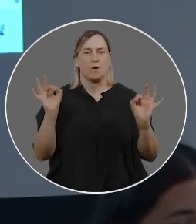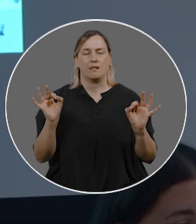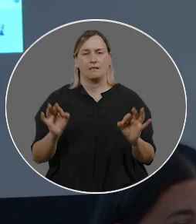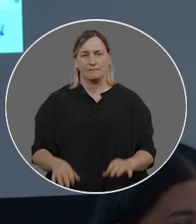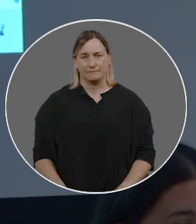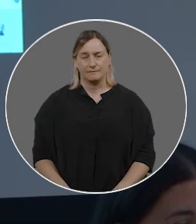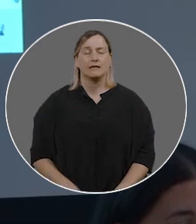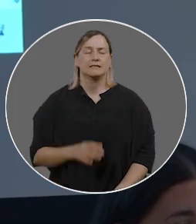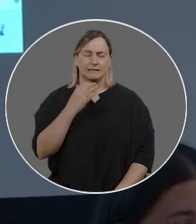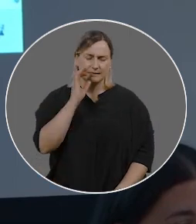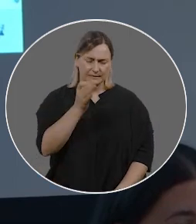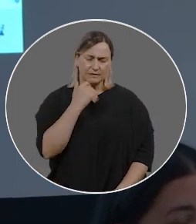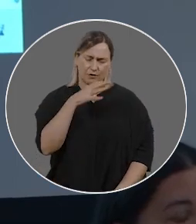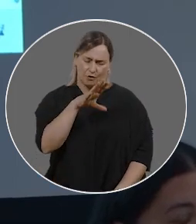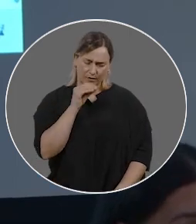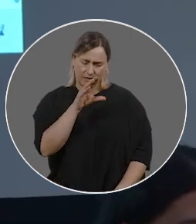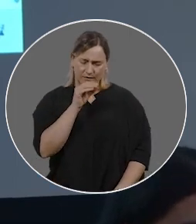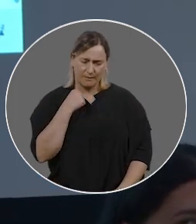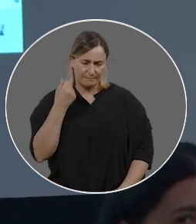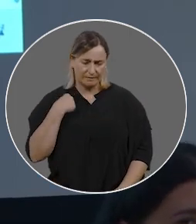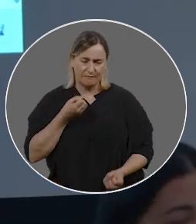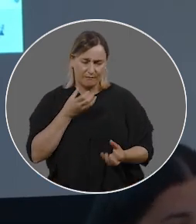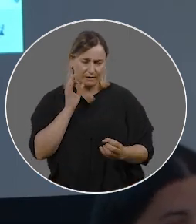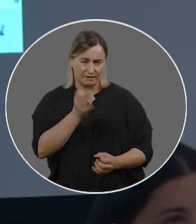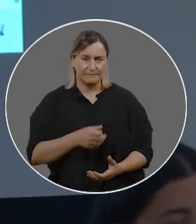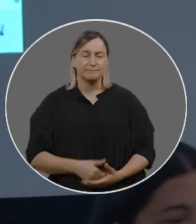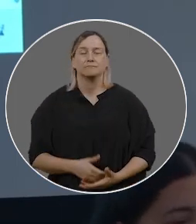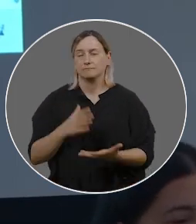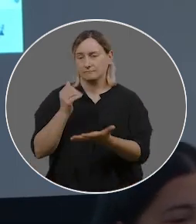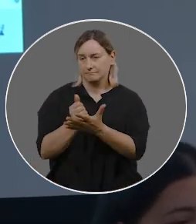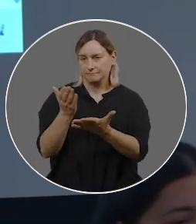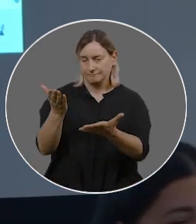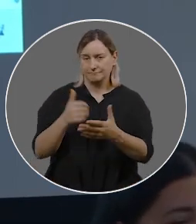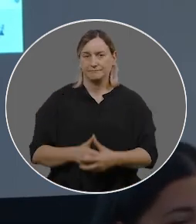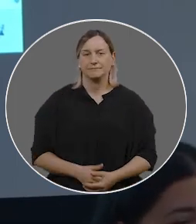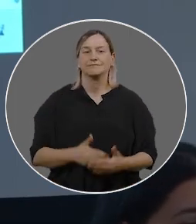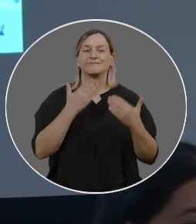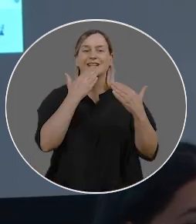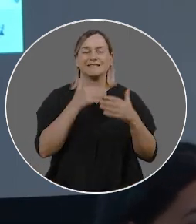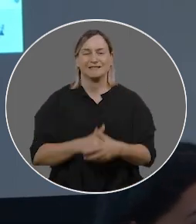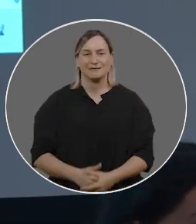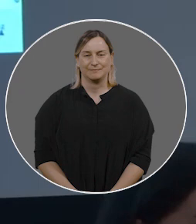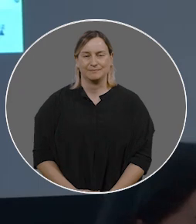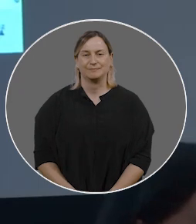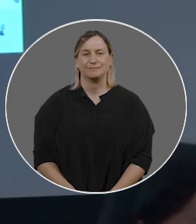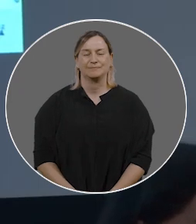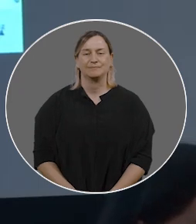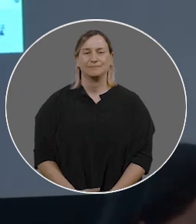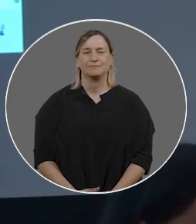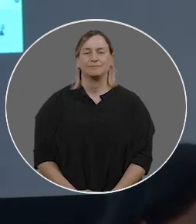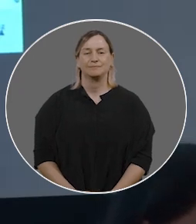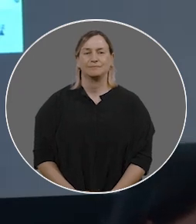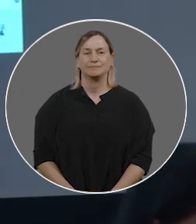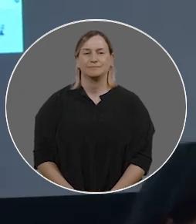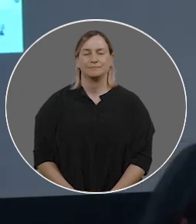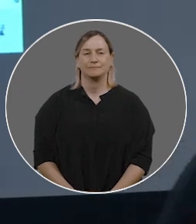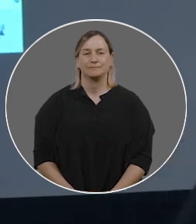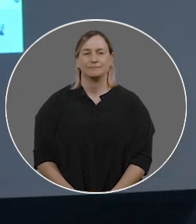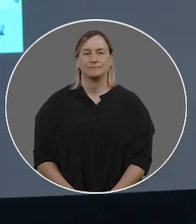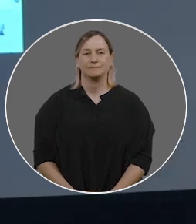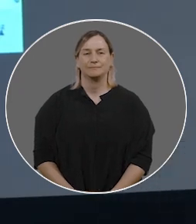sí, entenc la mateixa informació. Perfecte. Sí. Vale, gràcies, doncs. Sí. Merci. La meva